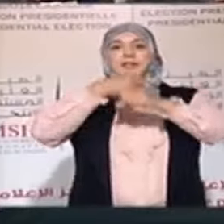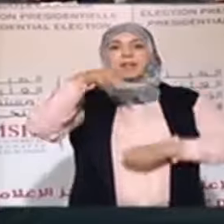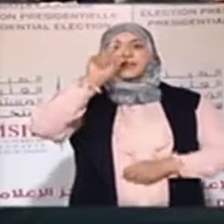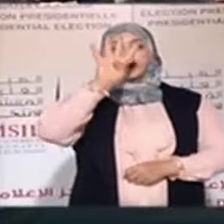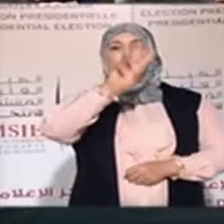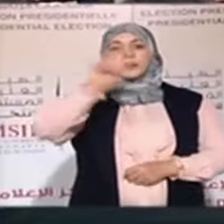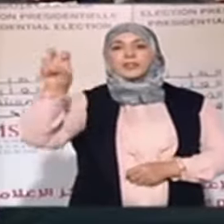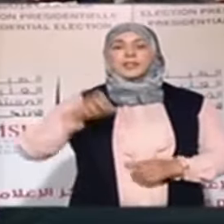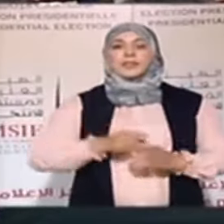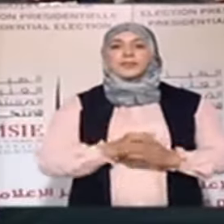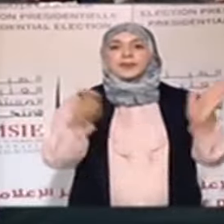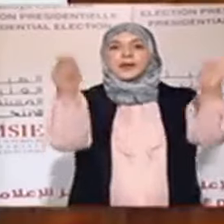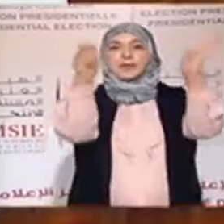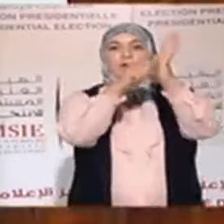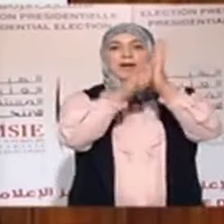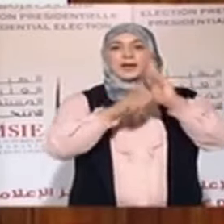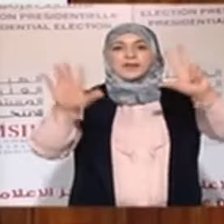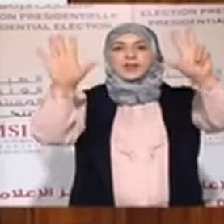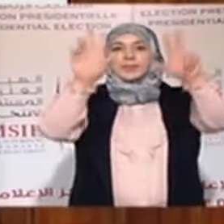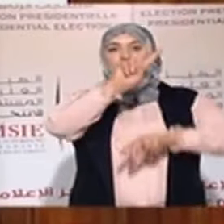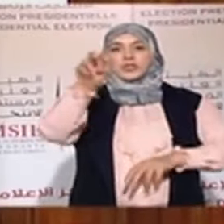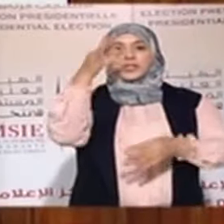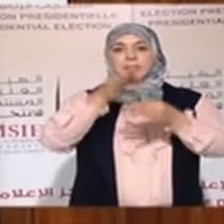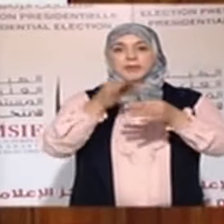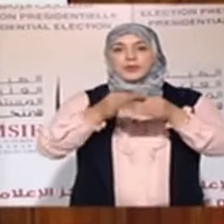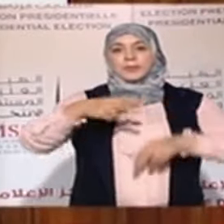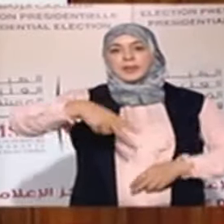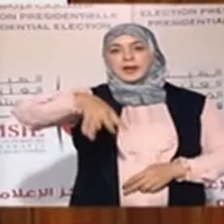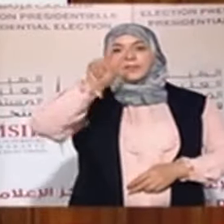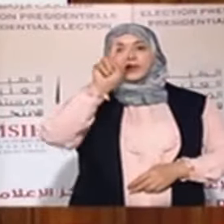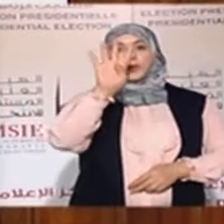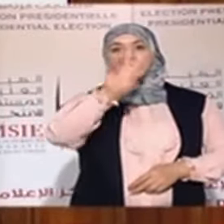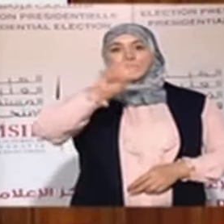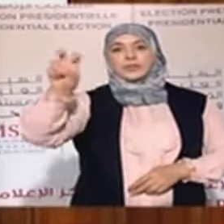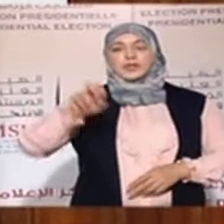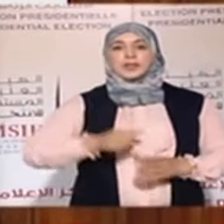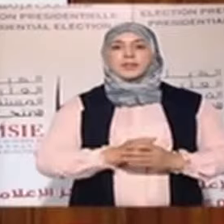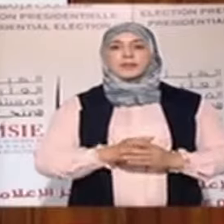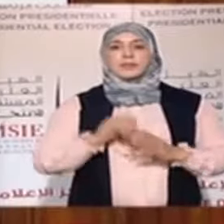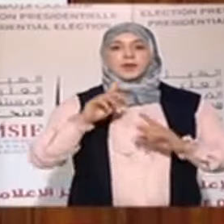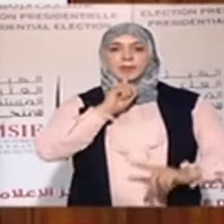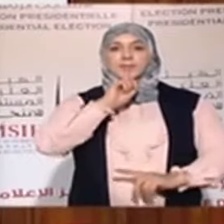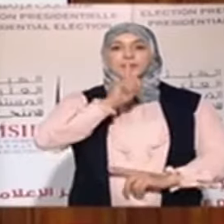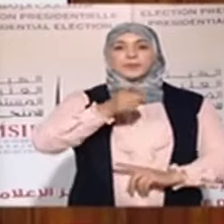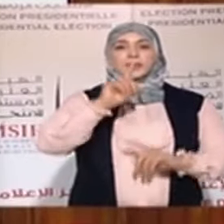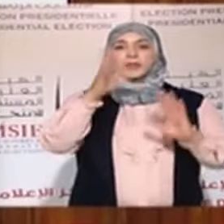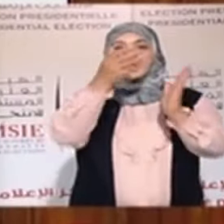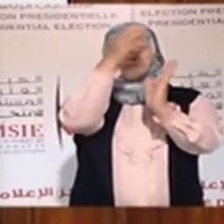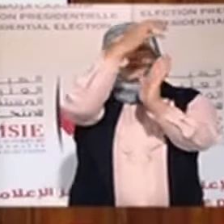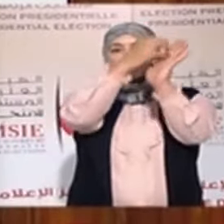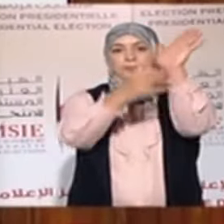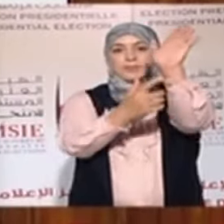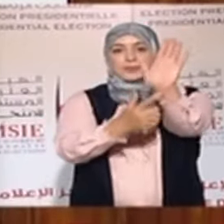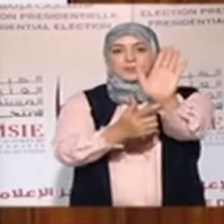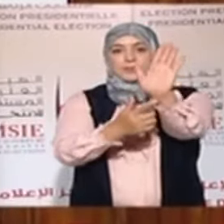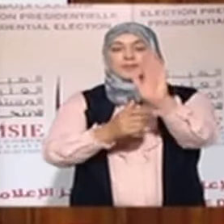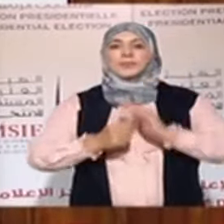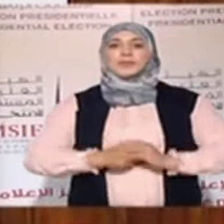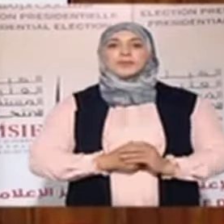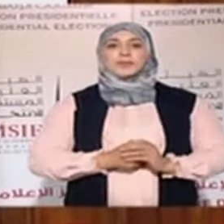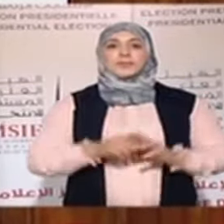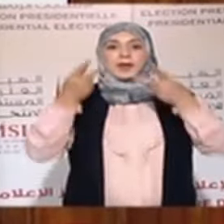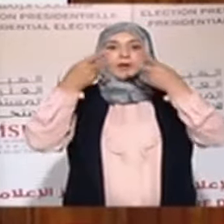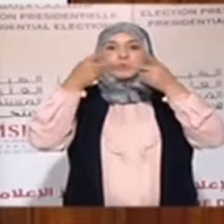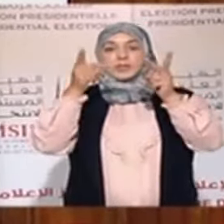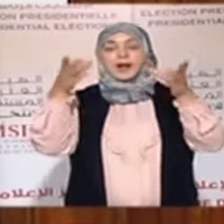2024 المؤرخ في 28 سبتمبر 2024 والذي ينص على ما يلي